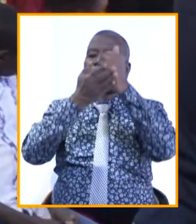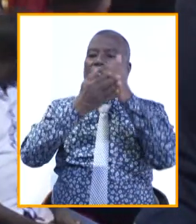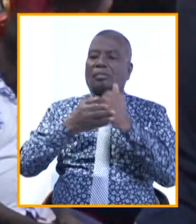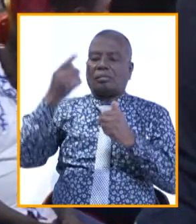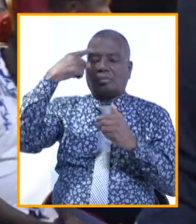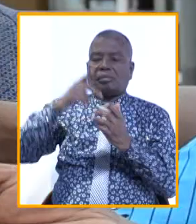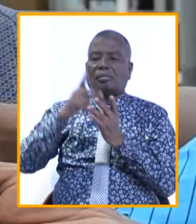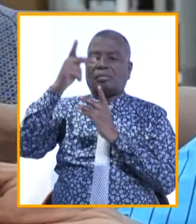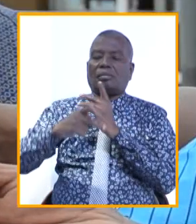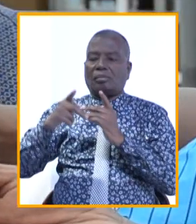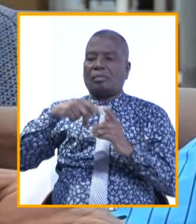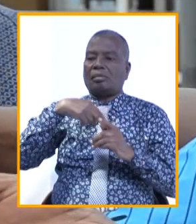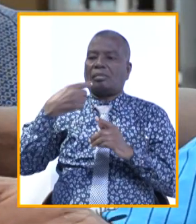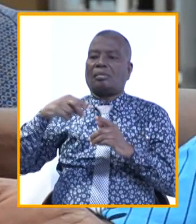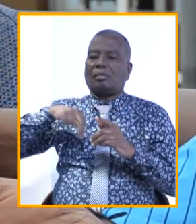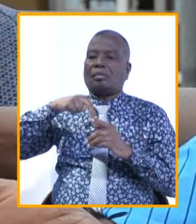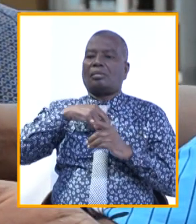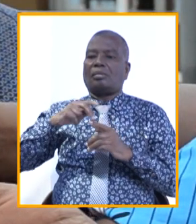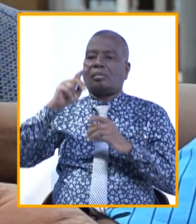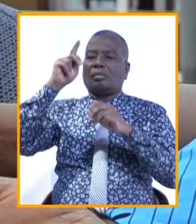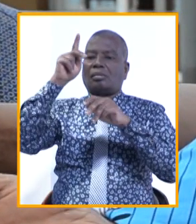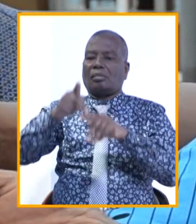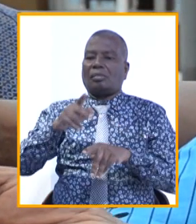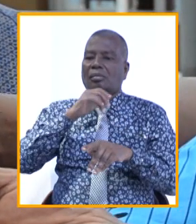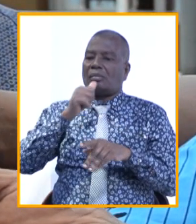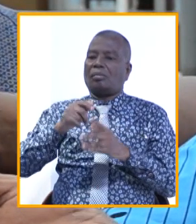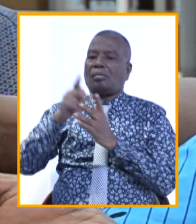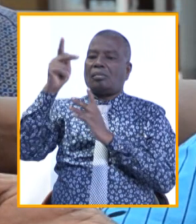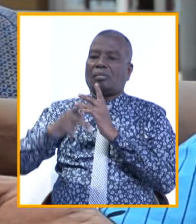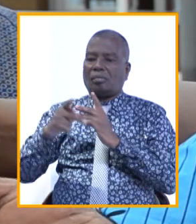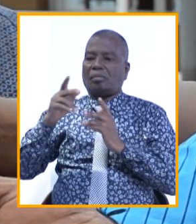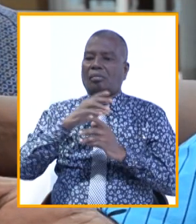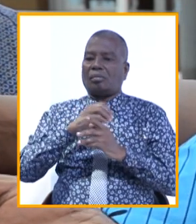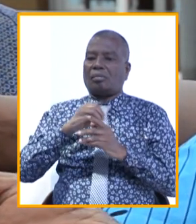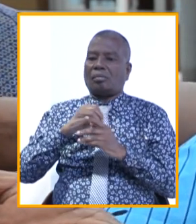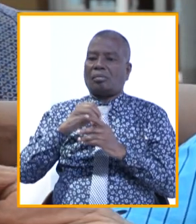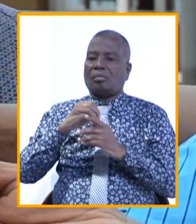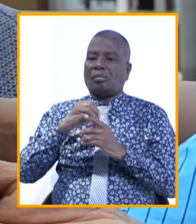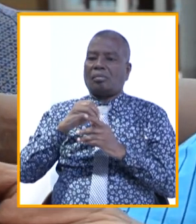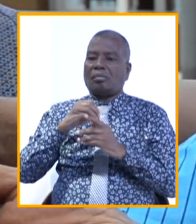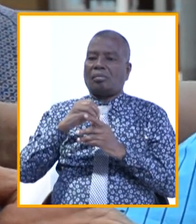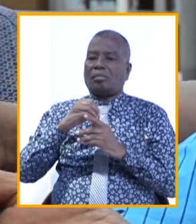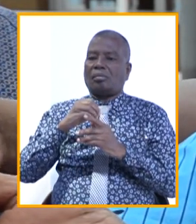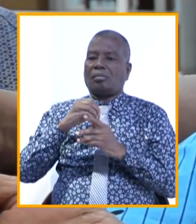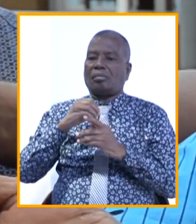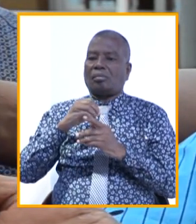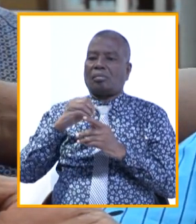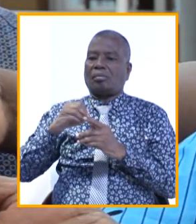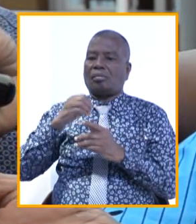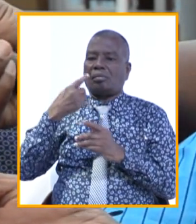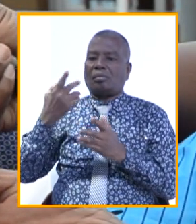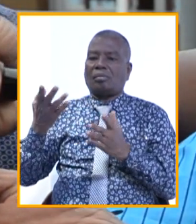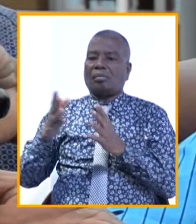concernant les projets. Nous ne leur imposons pas de projets. C'est chacune dans le domaine d'activité dans lequel elle excelle, qu'elle-même